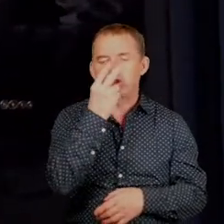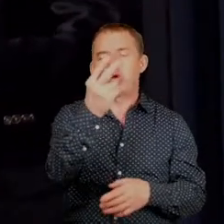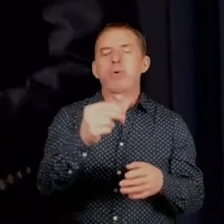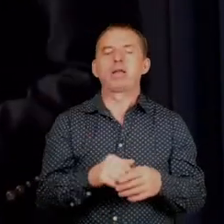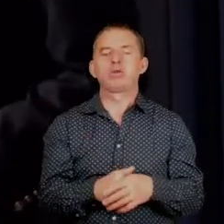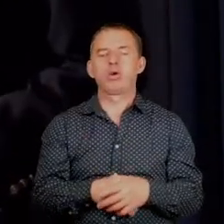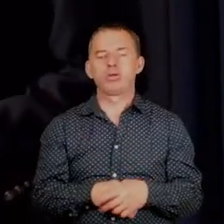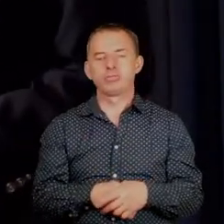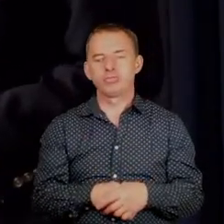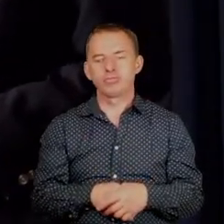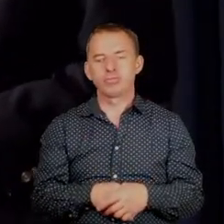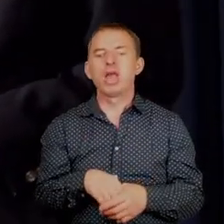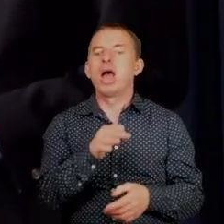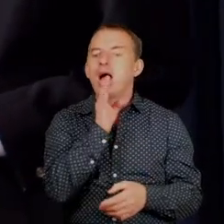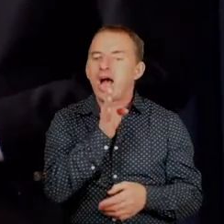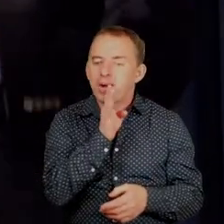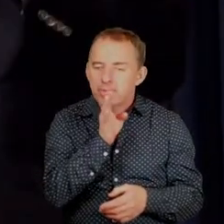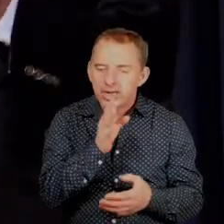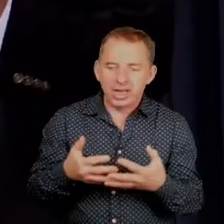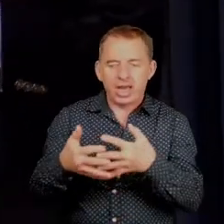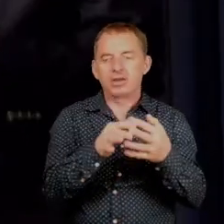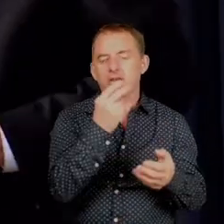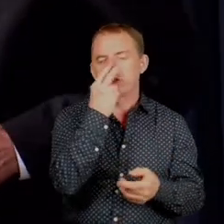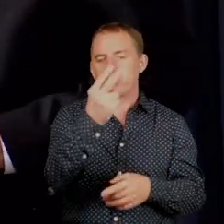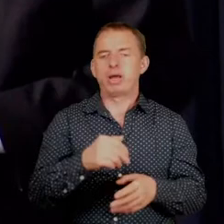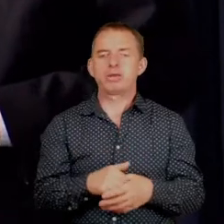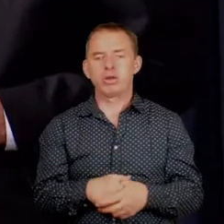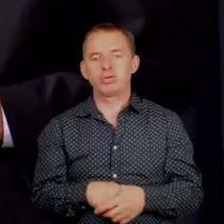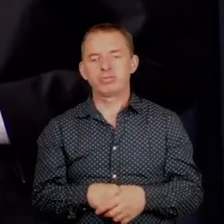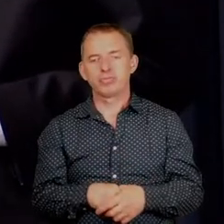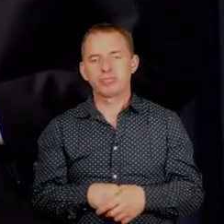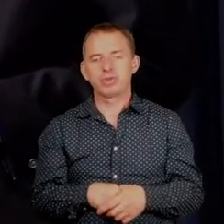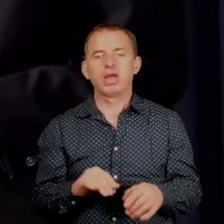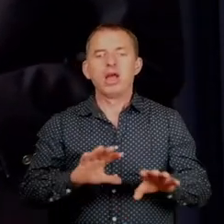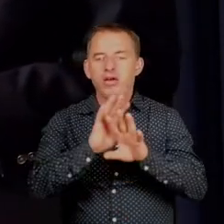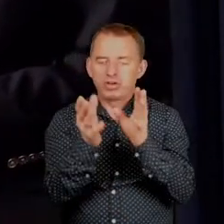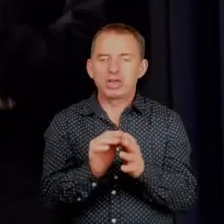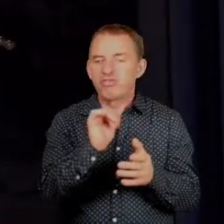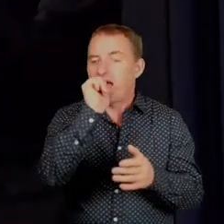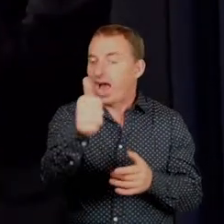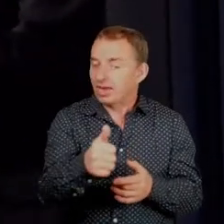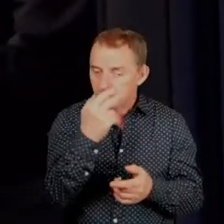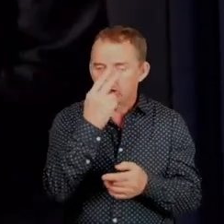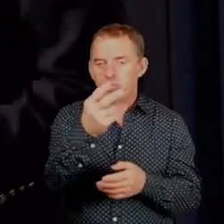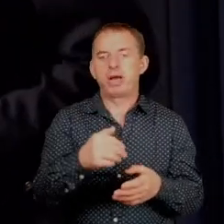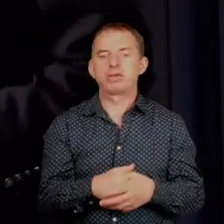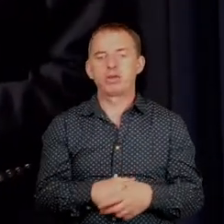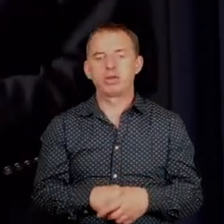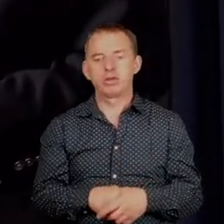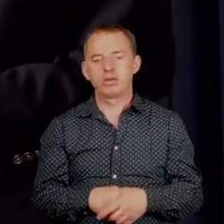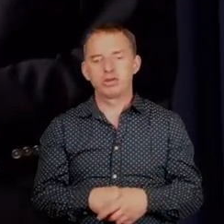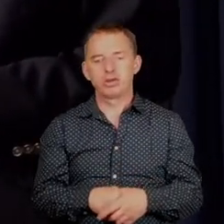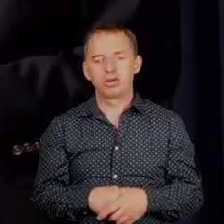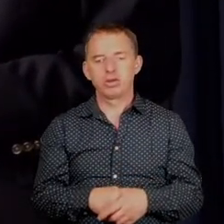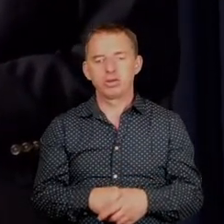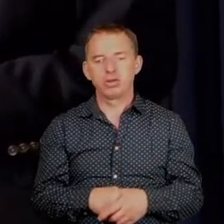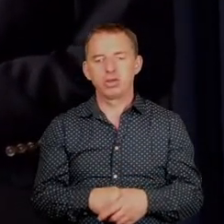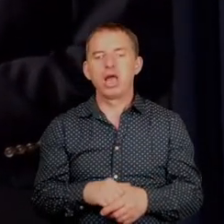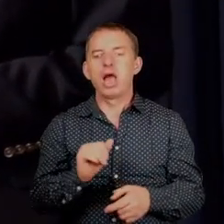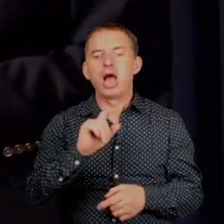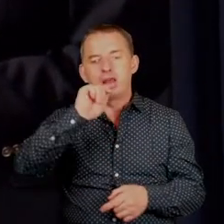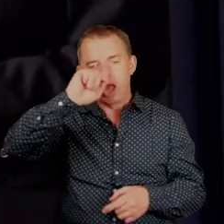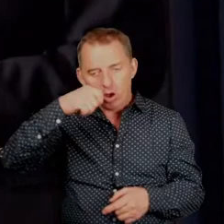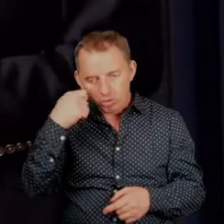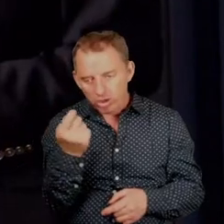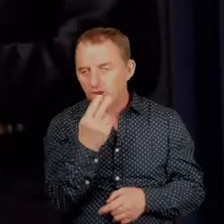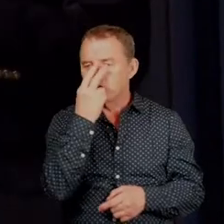American eyes will see him come. Amerykanie go zobaczą. Asian eyes will see him come. Wszyscy w Azji go zobaczą. Ukrainian eyes will see him come. Na Ukrainie zobaczą,